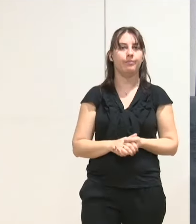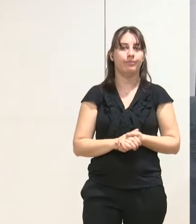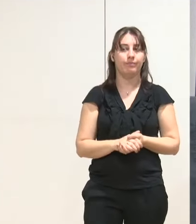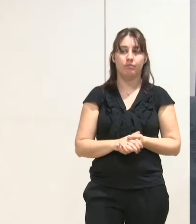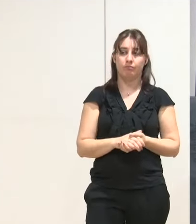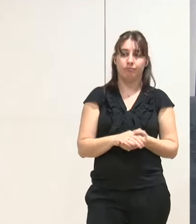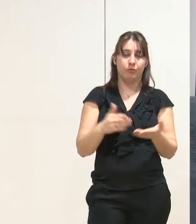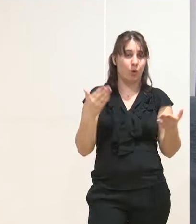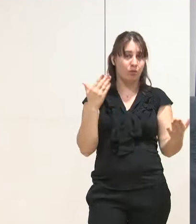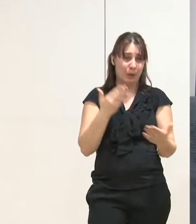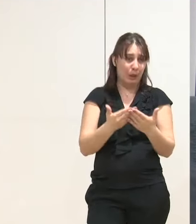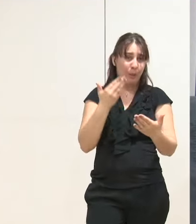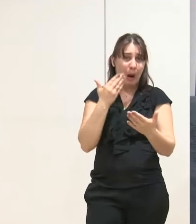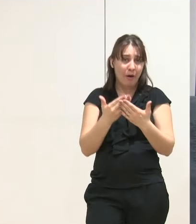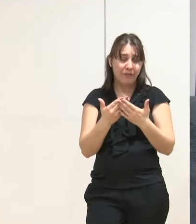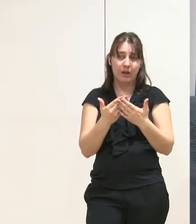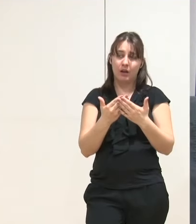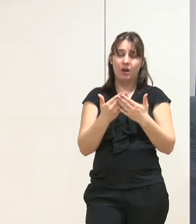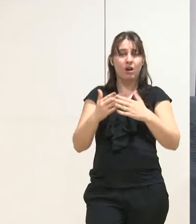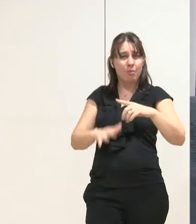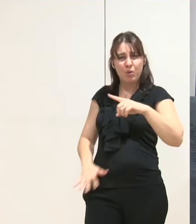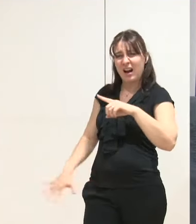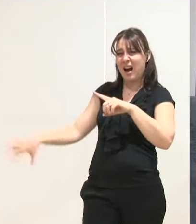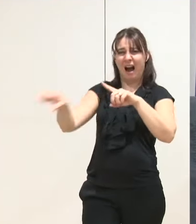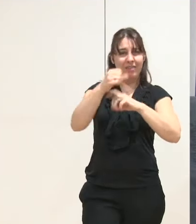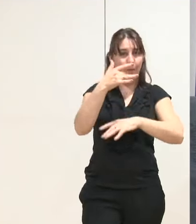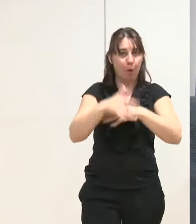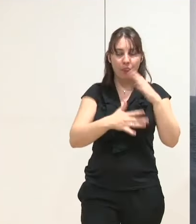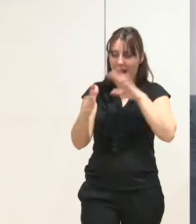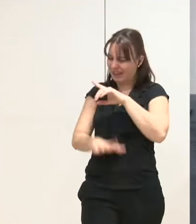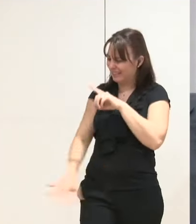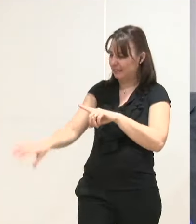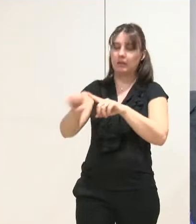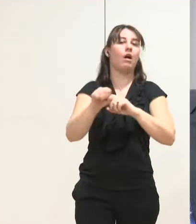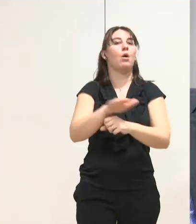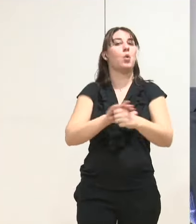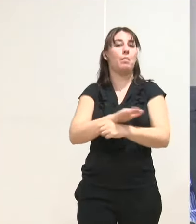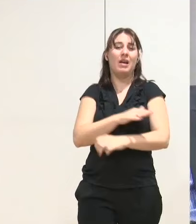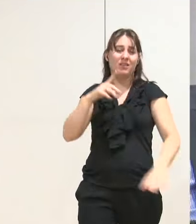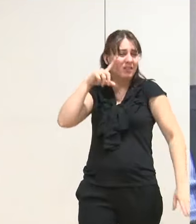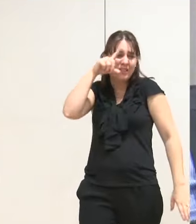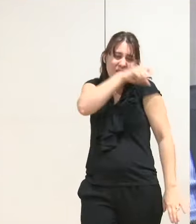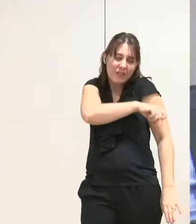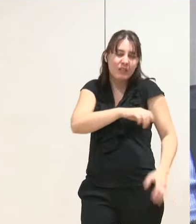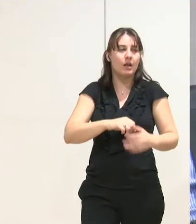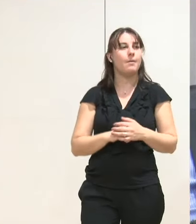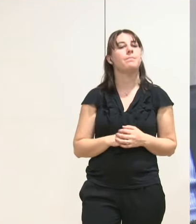quel point il est difficile de combler le retard ça pose d'ailleurs une autre question parce que comme ce sont